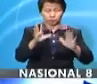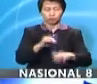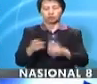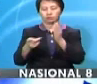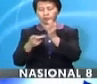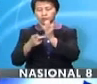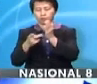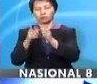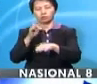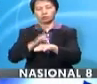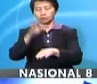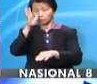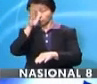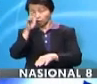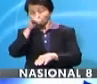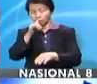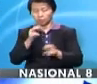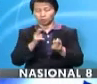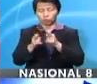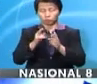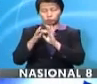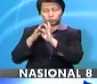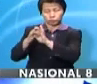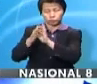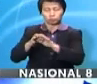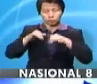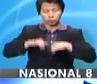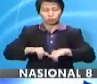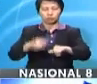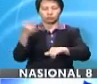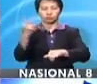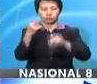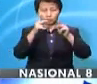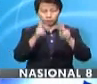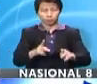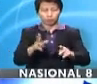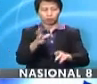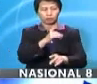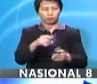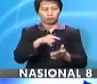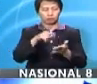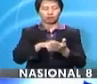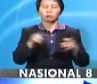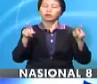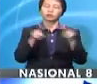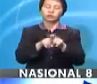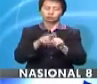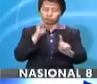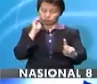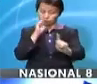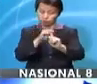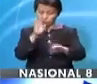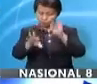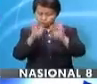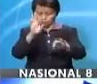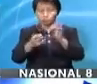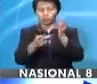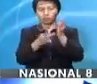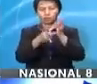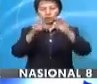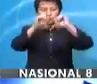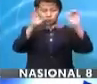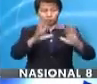Politeknik Melimau di Melaka. Usaha sama ini diteruskan kedua-dua pihak dan inisiatif ini selari dengan matlamat pemilihan Politeknik Shah